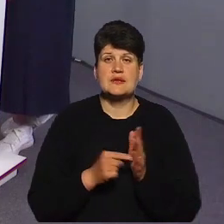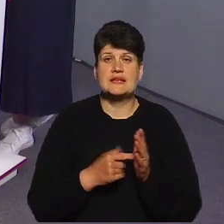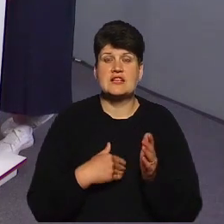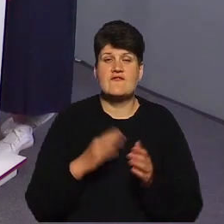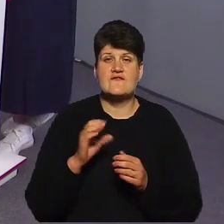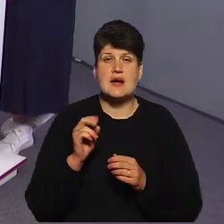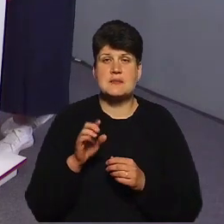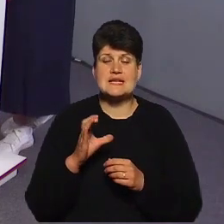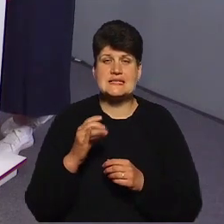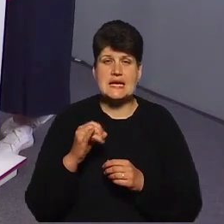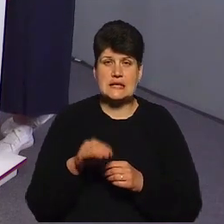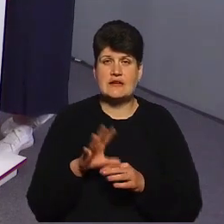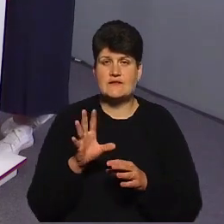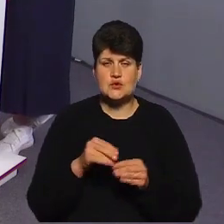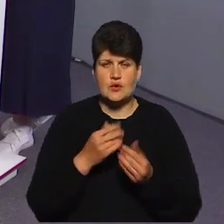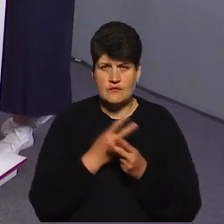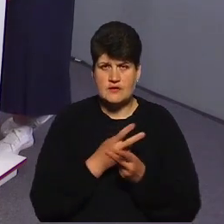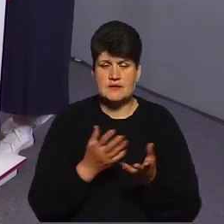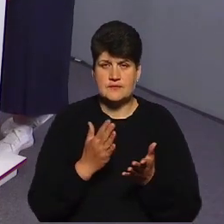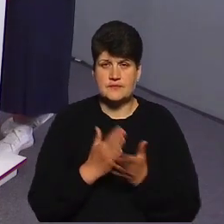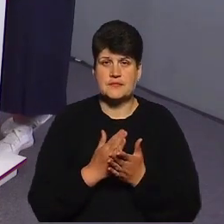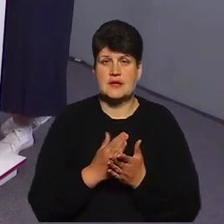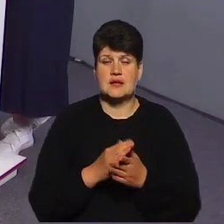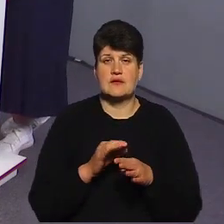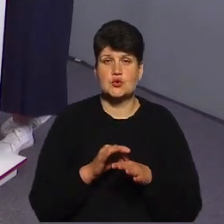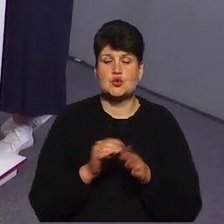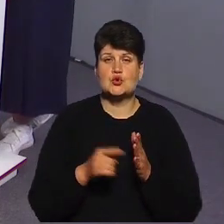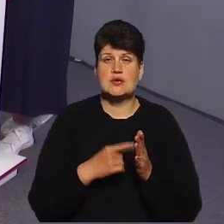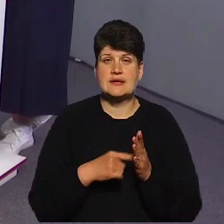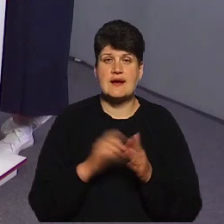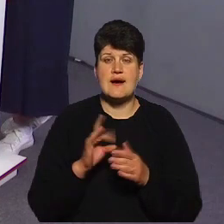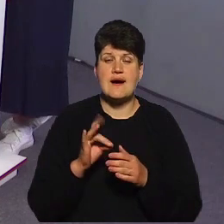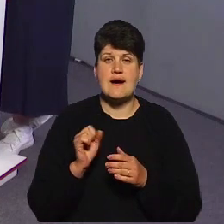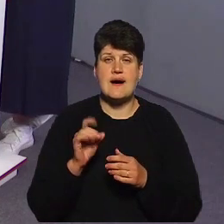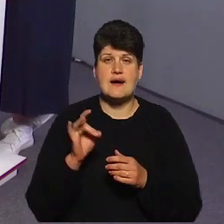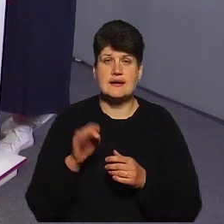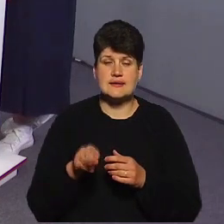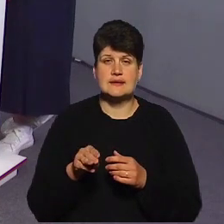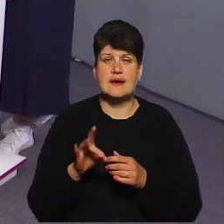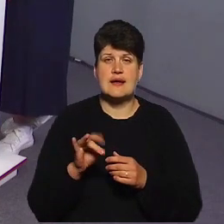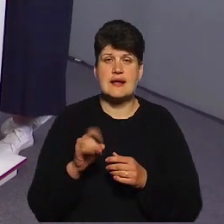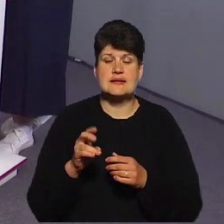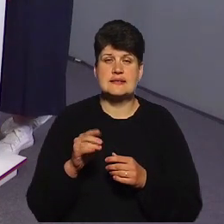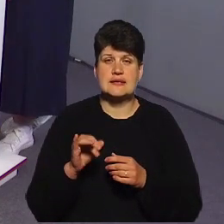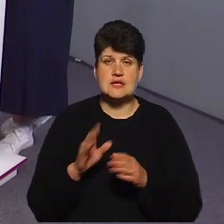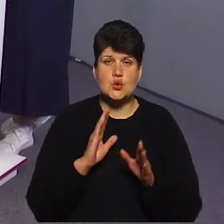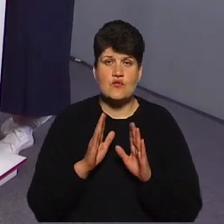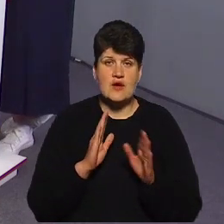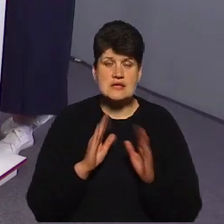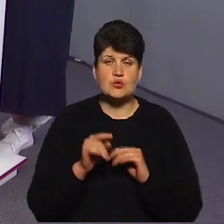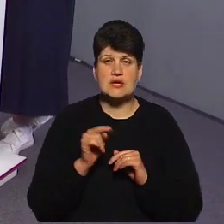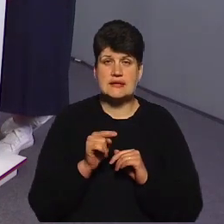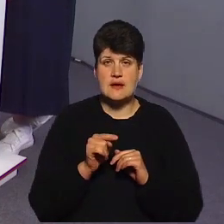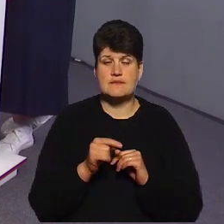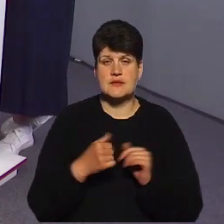інформація відкрита. А також я веду сторіночку, яка називається «Арт Резиденції українською» у Фейсбук. І там я пощу не